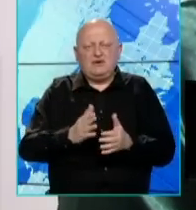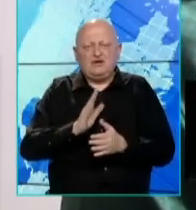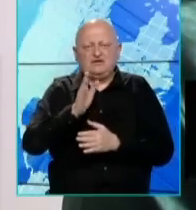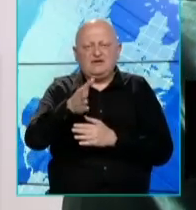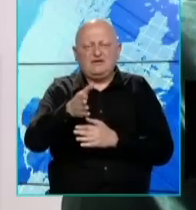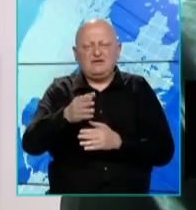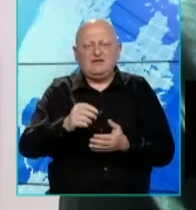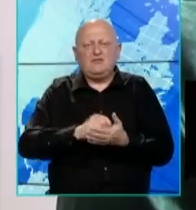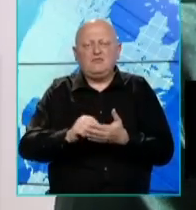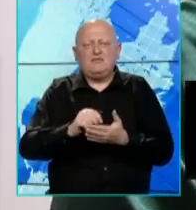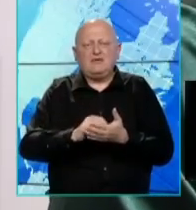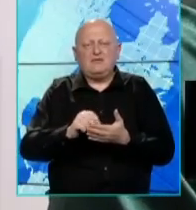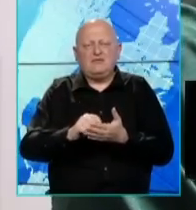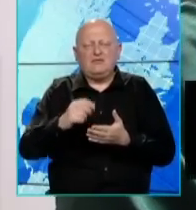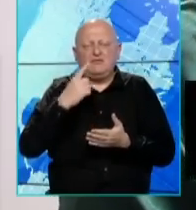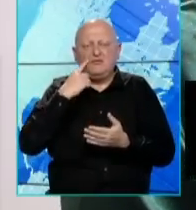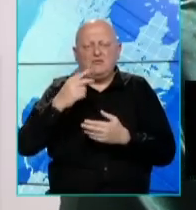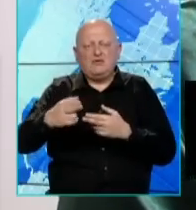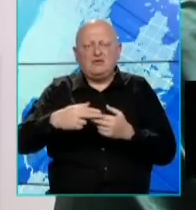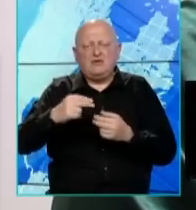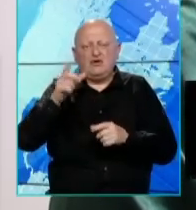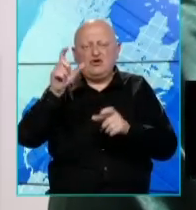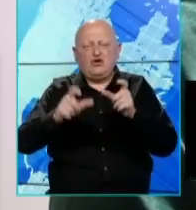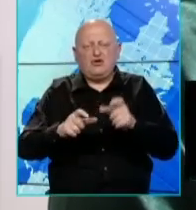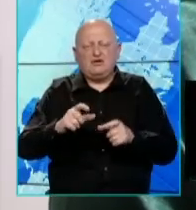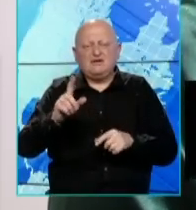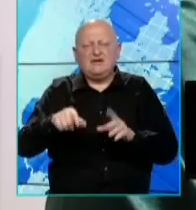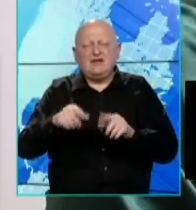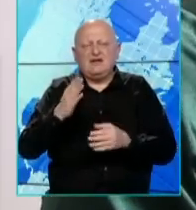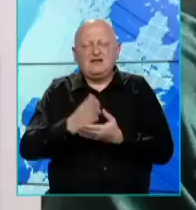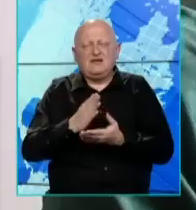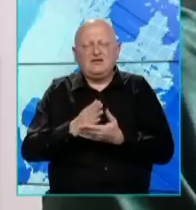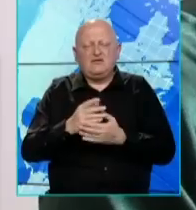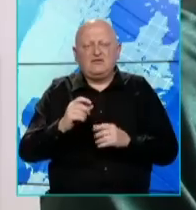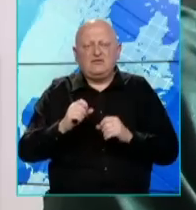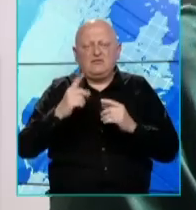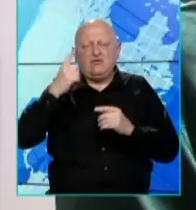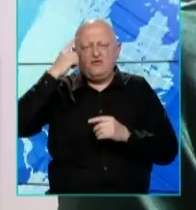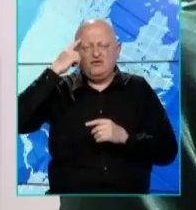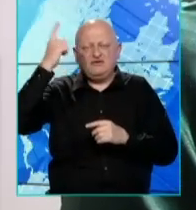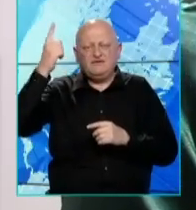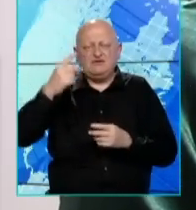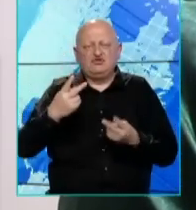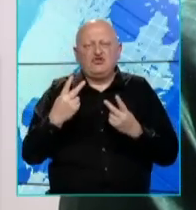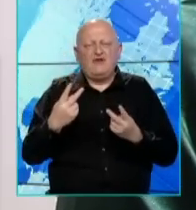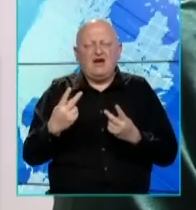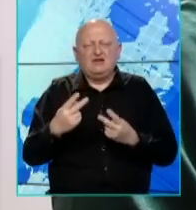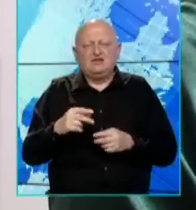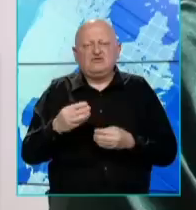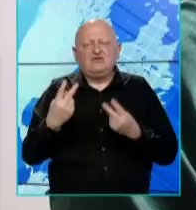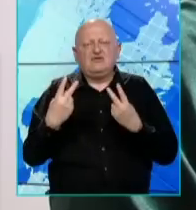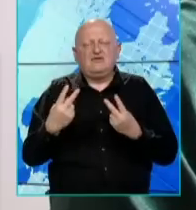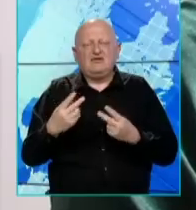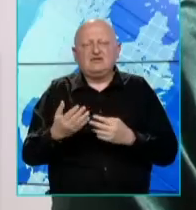pristup pisanju pokušamo približiti roditeljima, da neki način pobudimo nivo svijesti, što nam je jako bitno, o